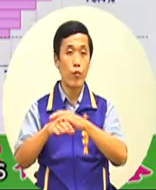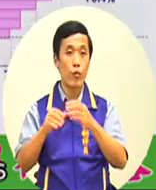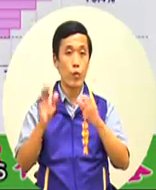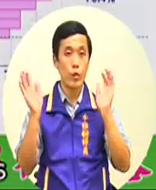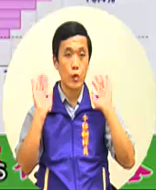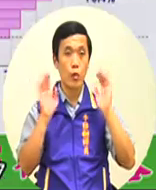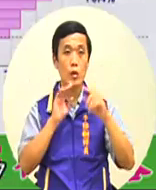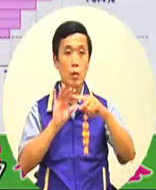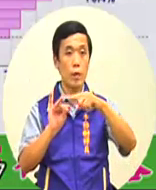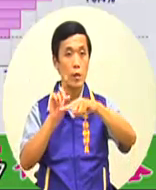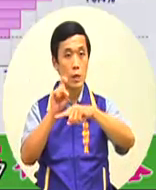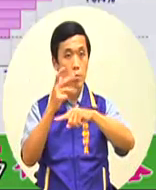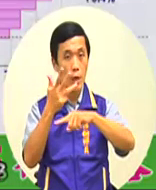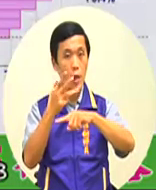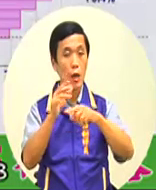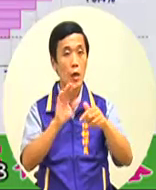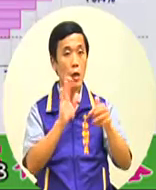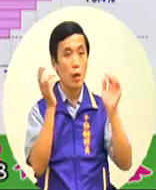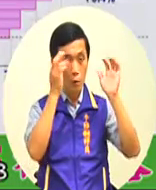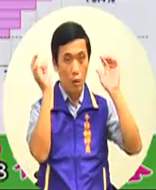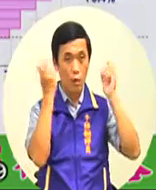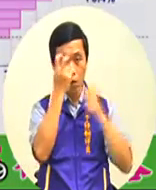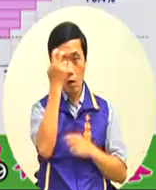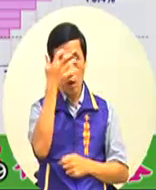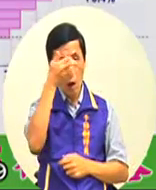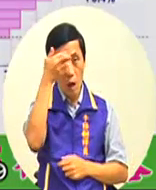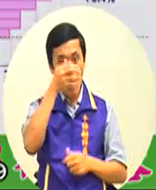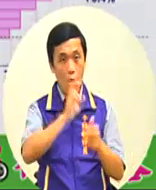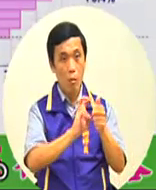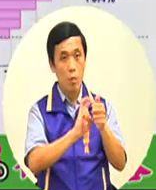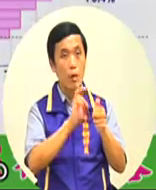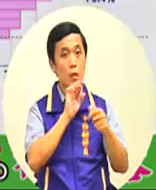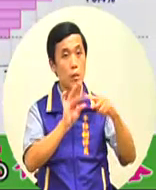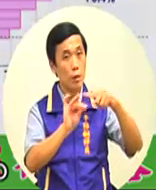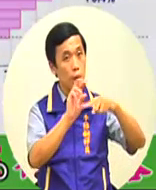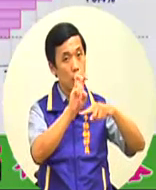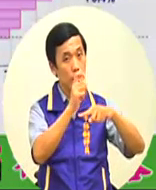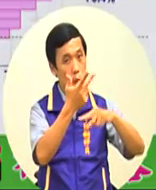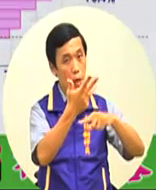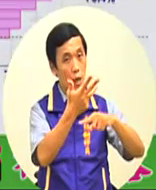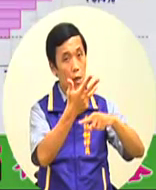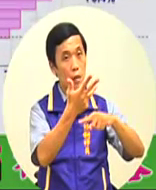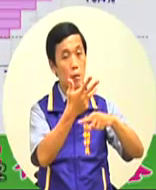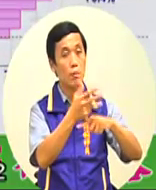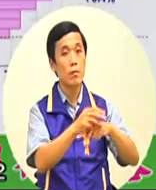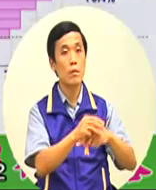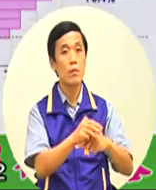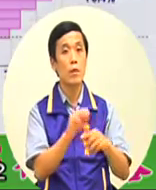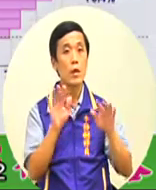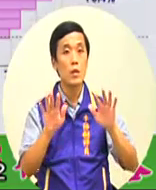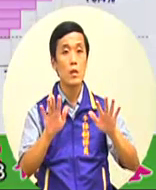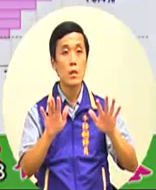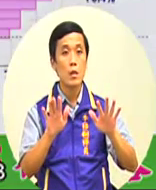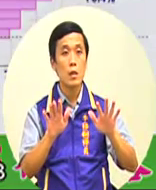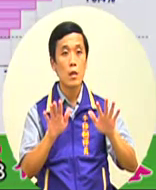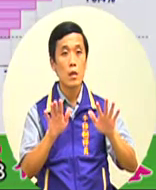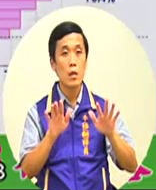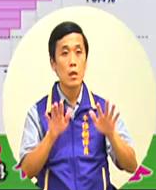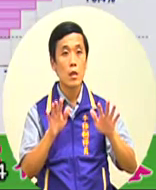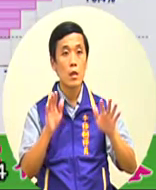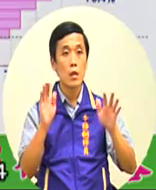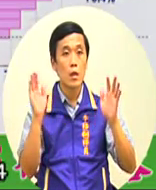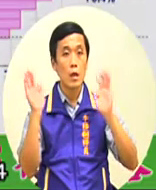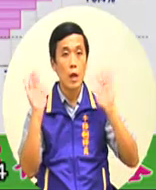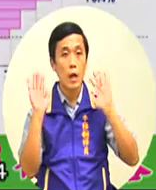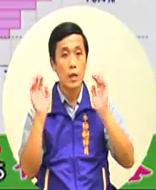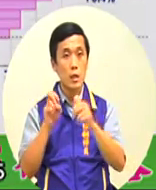18.2%哦，那扶老比是18%嘛，他们的现在还是。囡仔哈，企